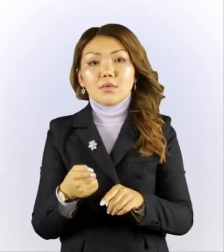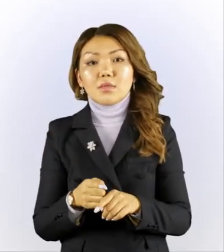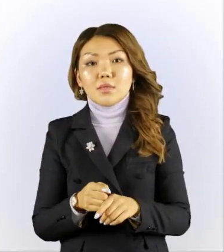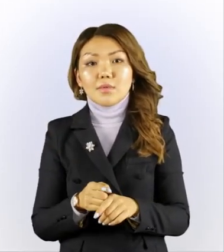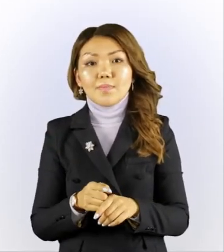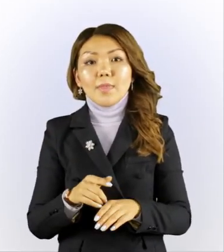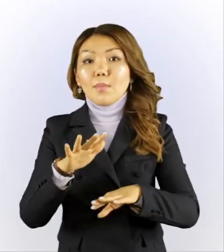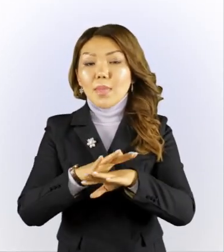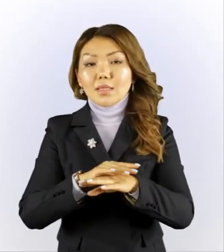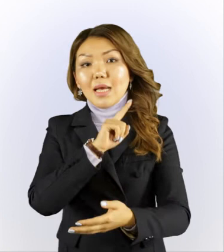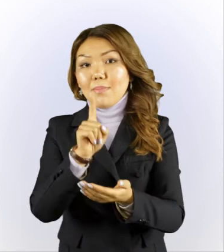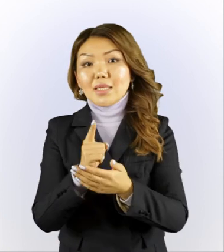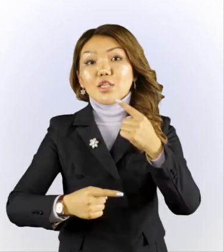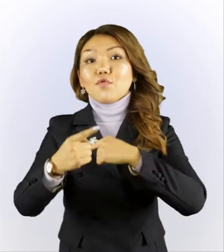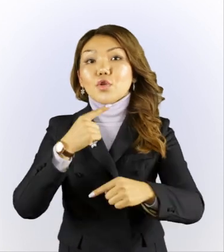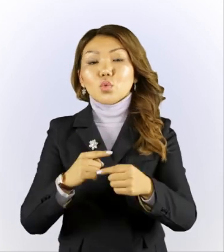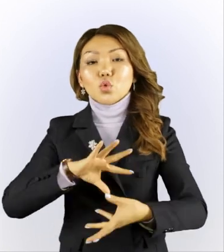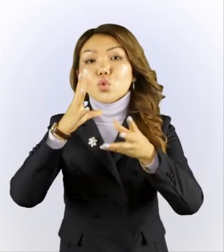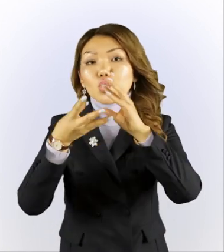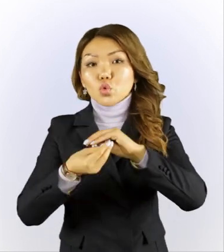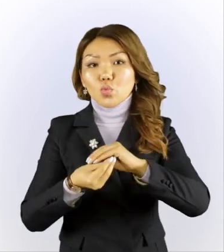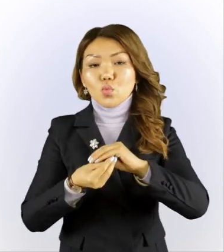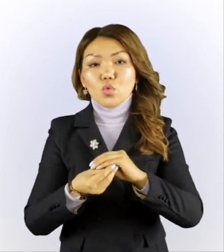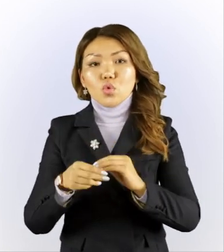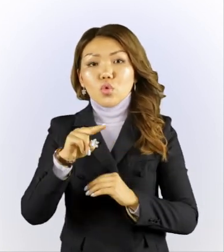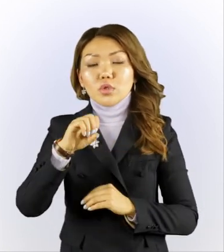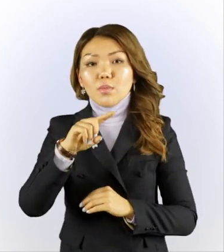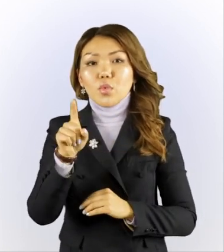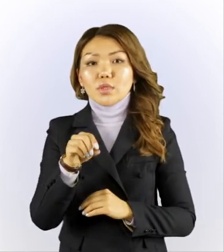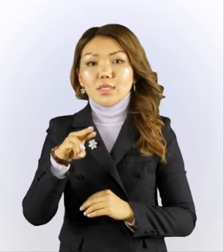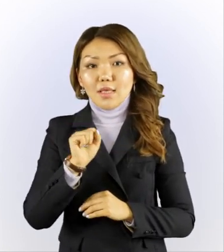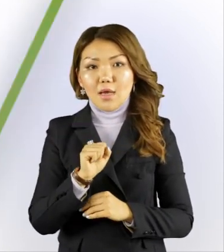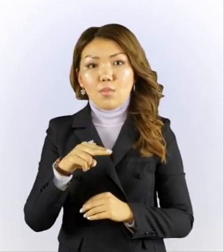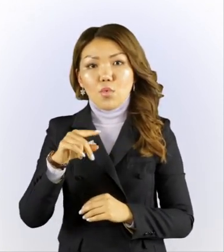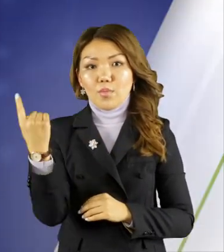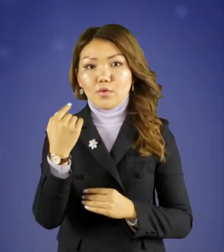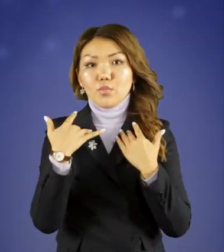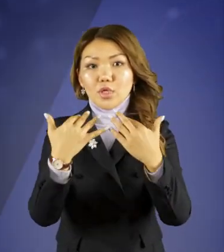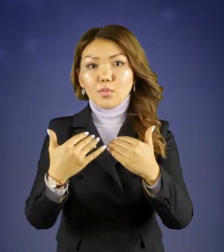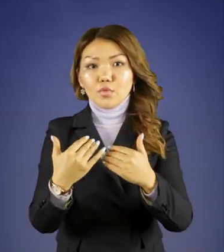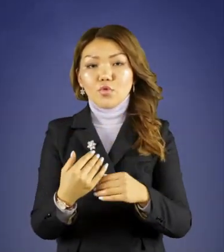По закону банк обязан вернуть сумму депозита по первому требованию вкладчика –